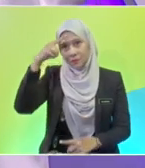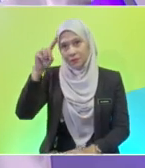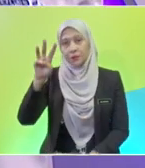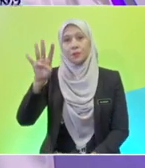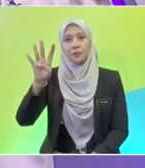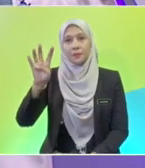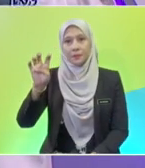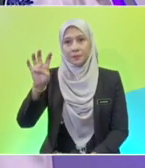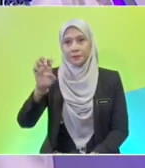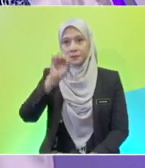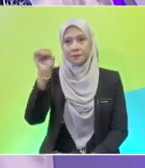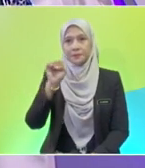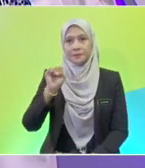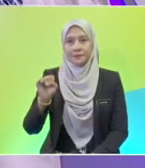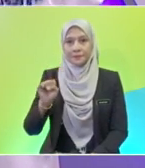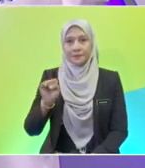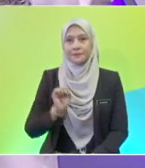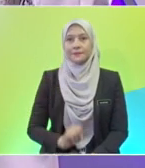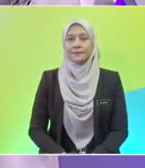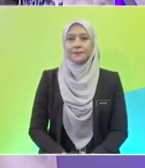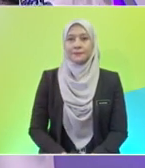markata Ada tolak makan